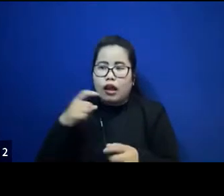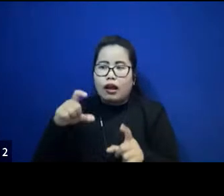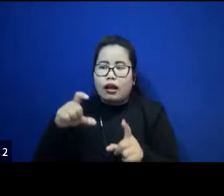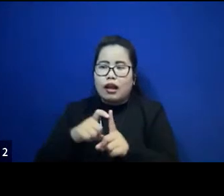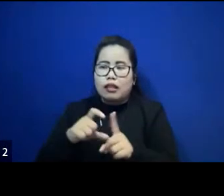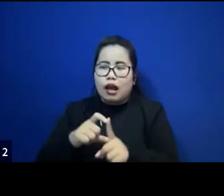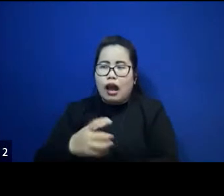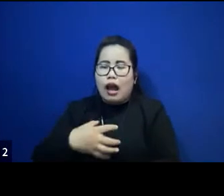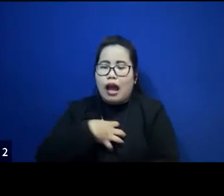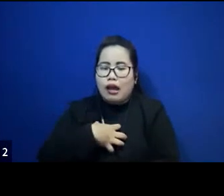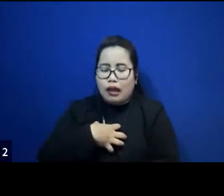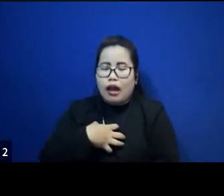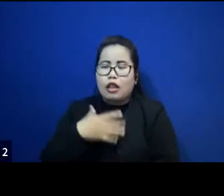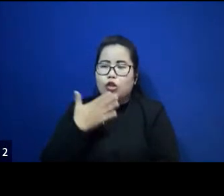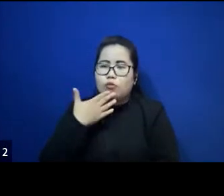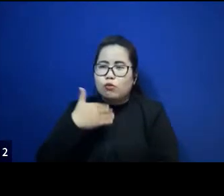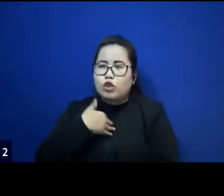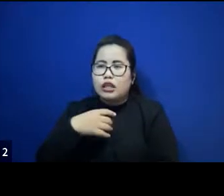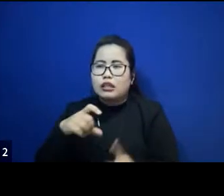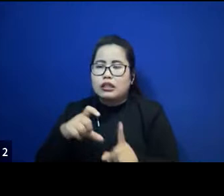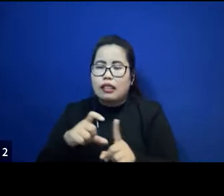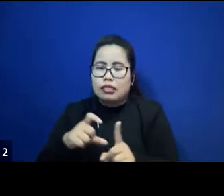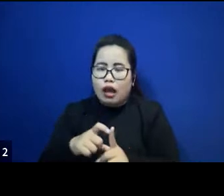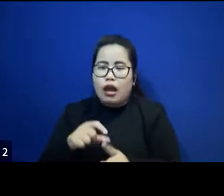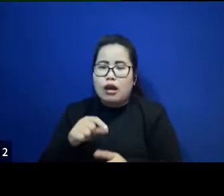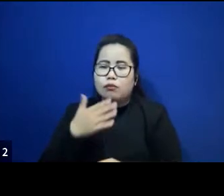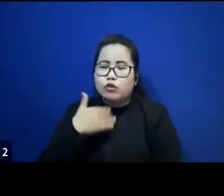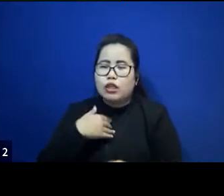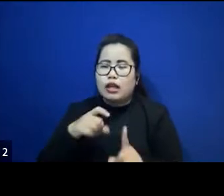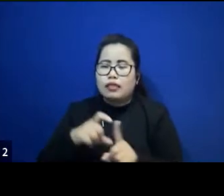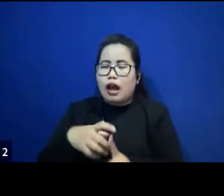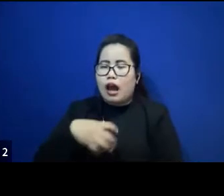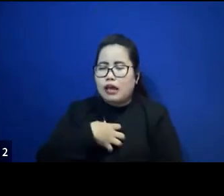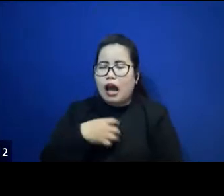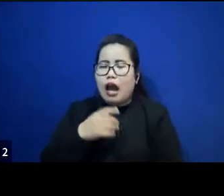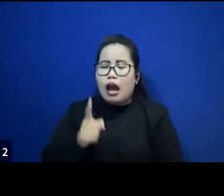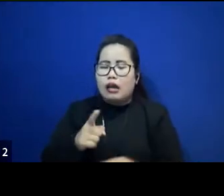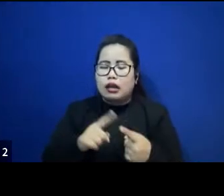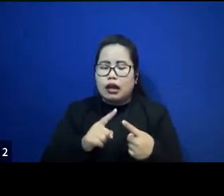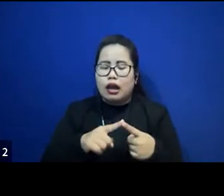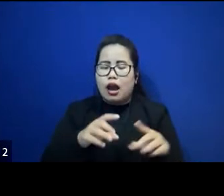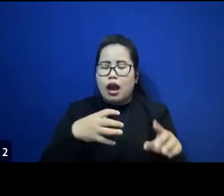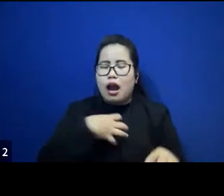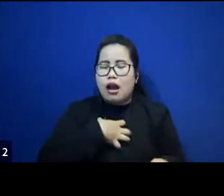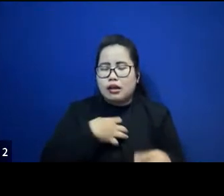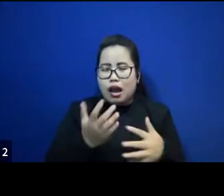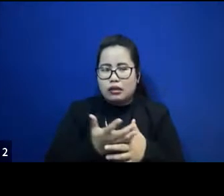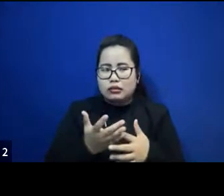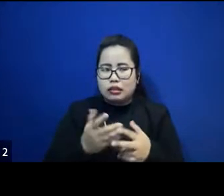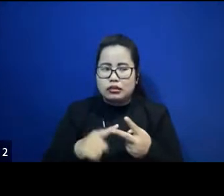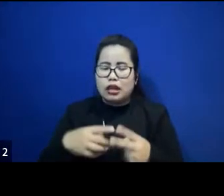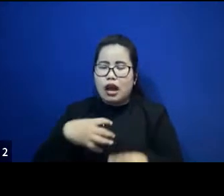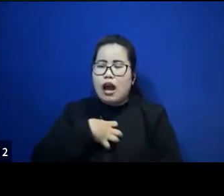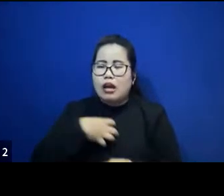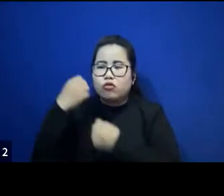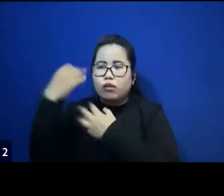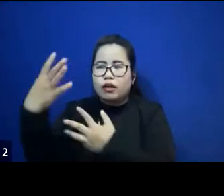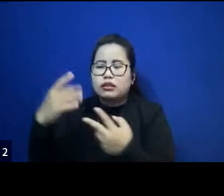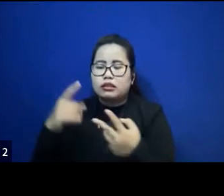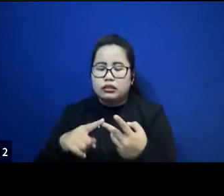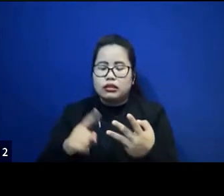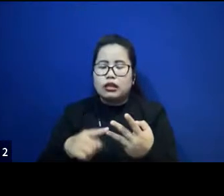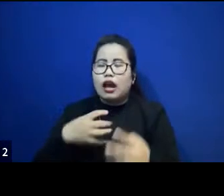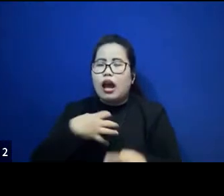hak pemilik data itu ternyata multifaceted yang pake dan Ia ada hak ases e-hak info hak atas perbaikan data